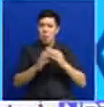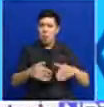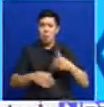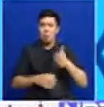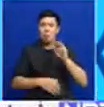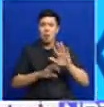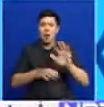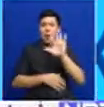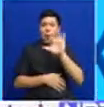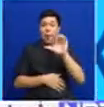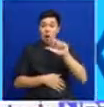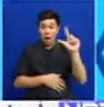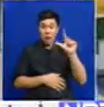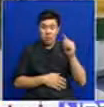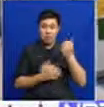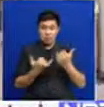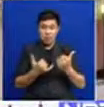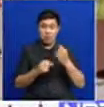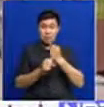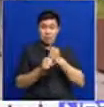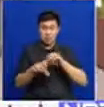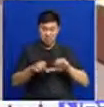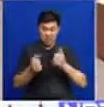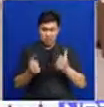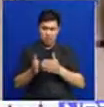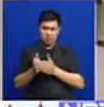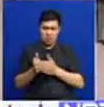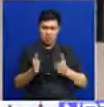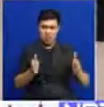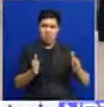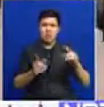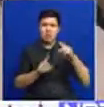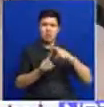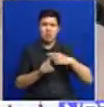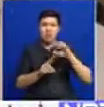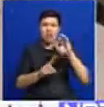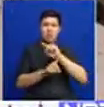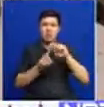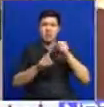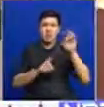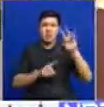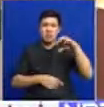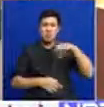าทงานจะจัดถึงวันที่27กันยายนนี้ที่ Impact เมืองทองธานี